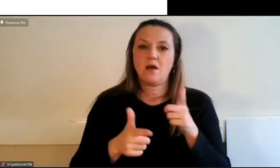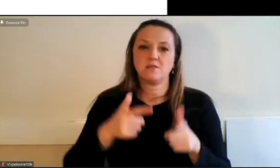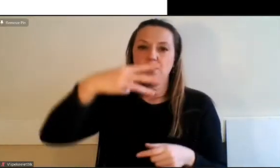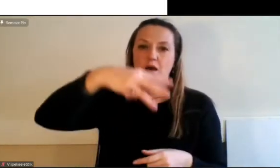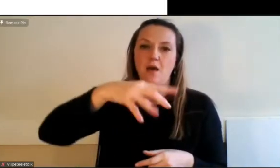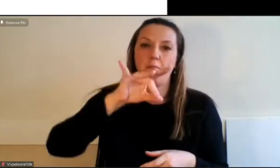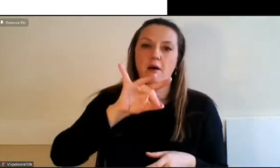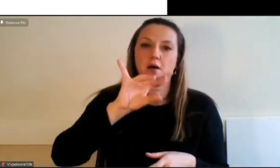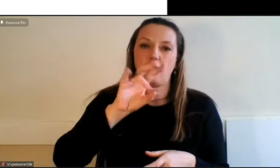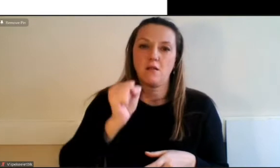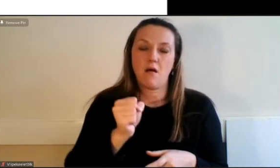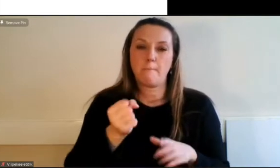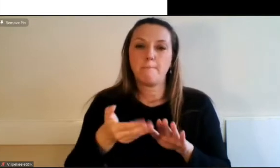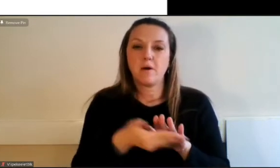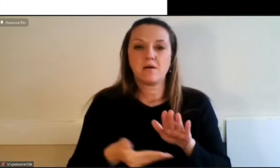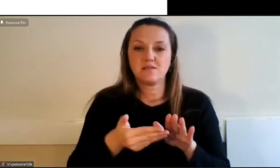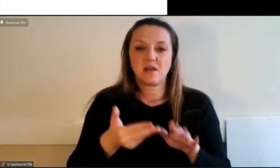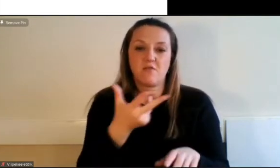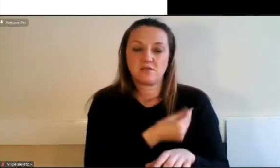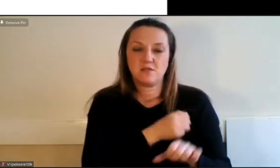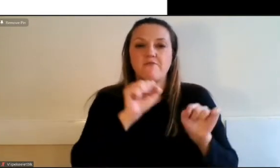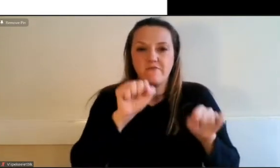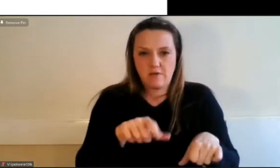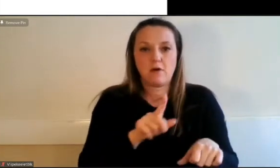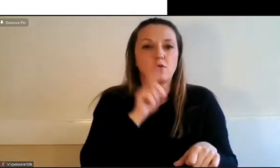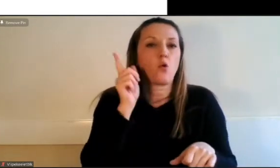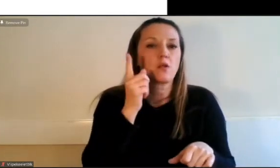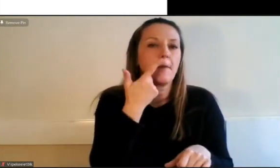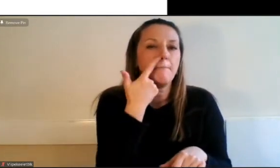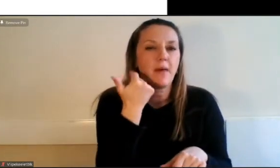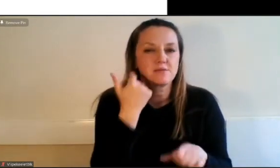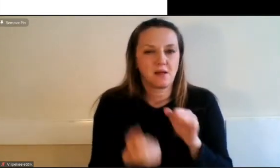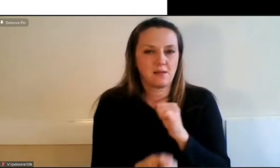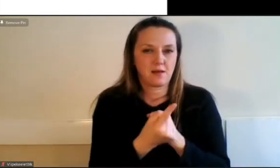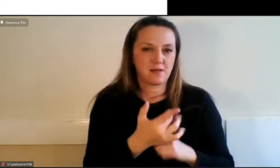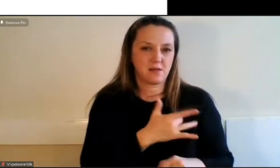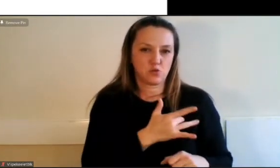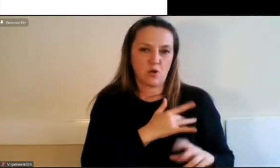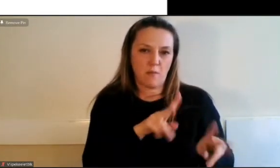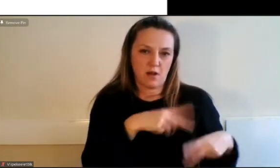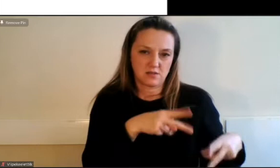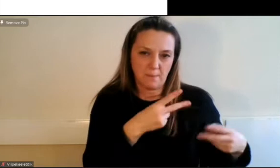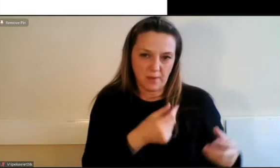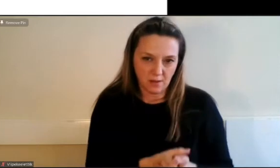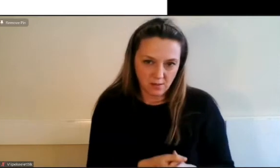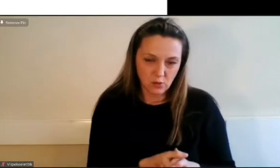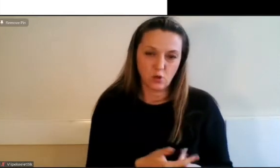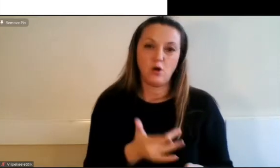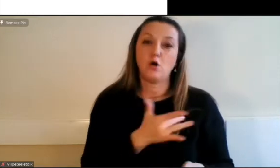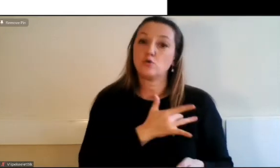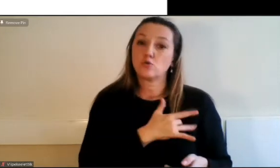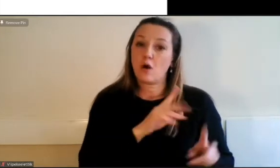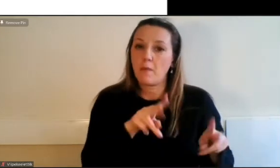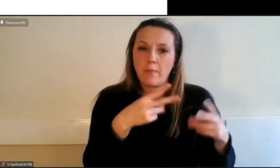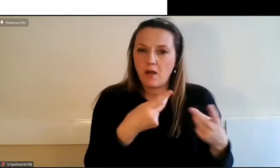teki, aga kaitse süstist tekib ikkagi. See on ükskõik, kas palavik ja süstekoha valu tekkis või mitte, kaitse